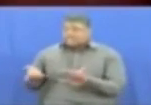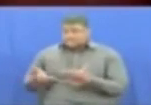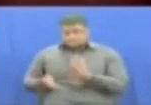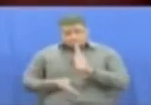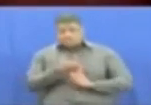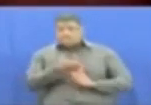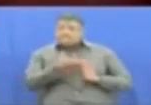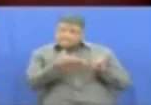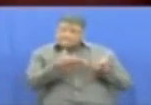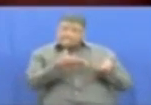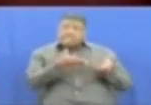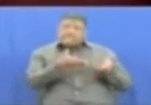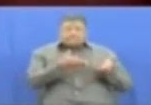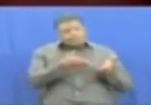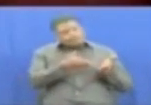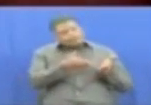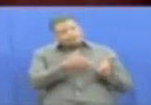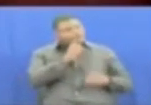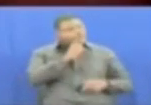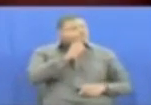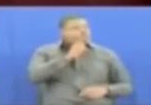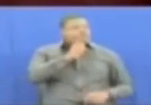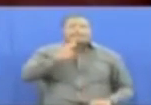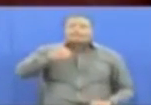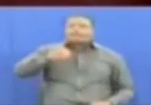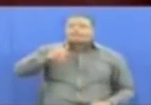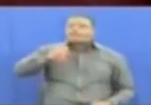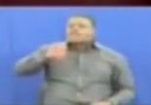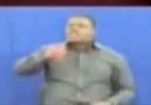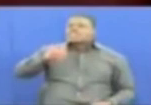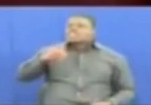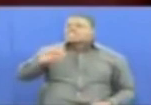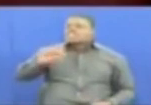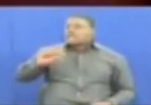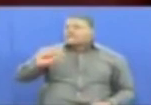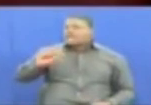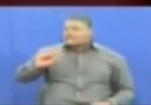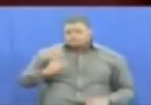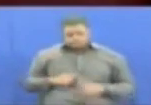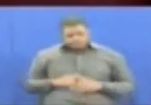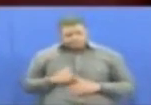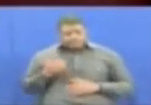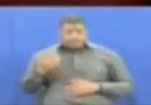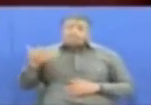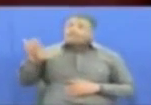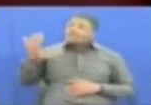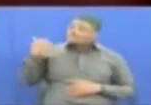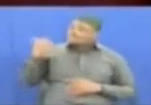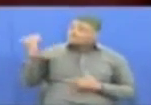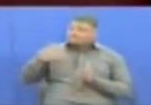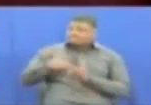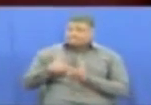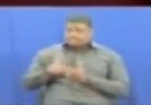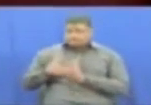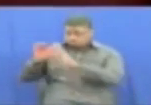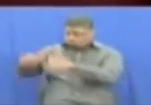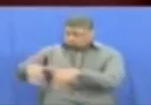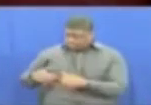kuanzia bunge la Mama Makinda katikati na bunge hili. Kule nyuma ilikuwa tukifika bunge la bajeti kama